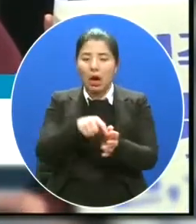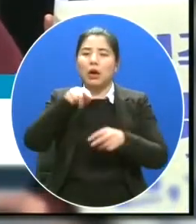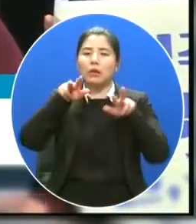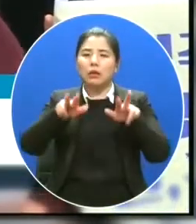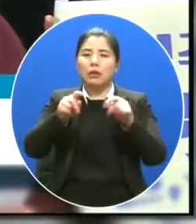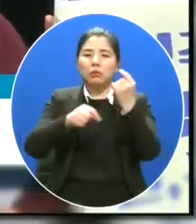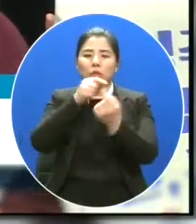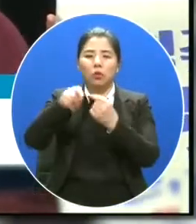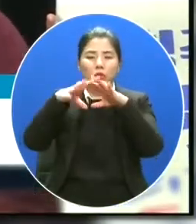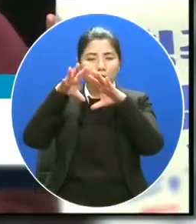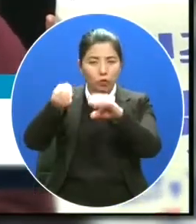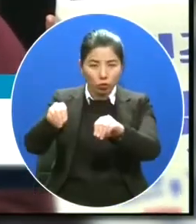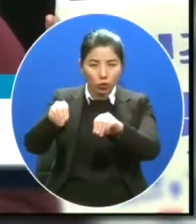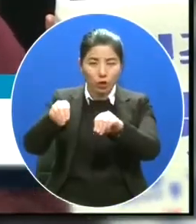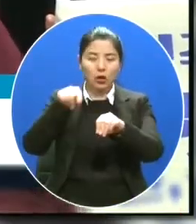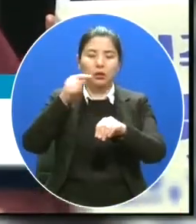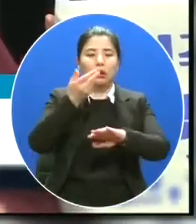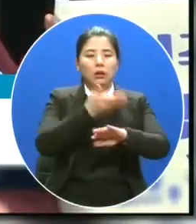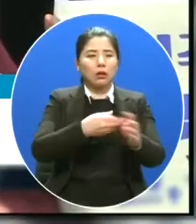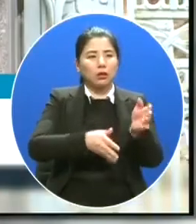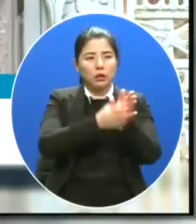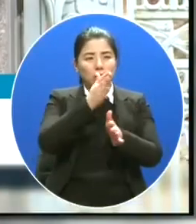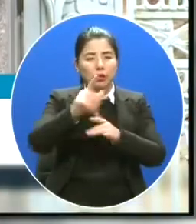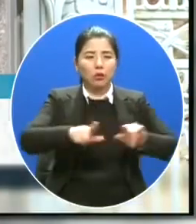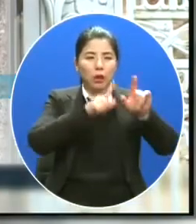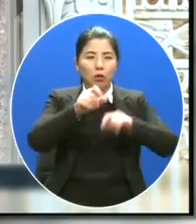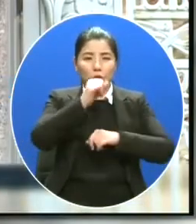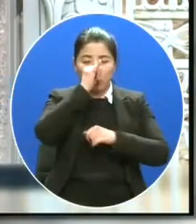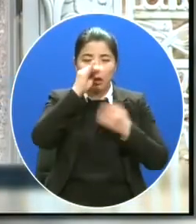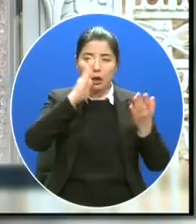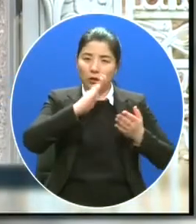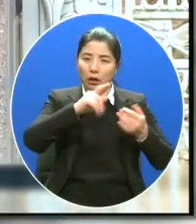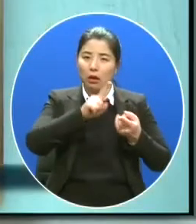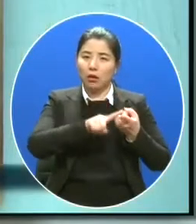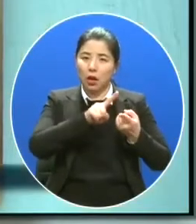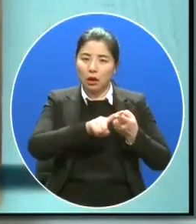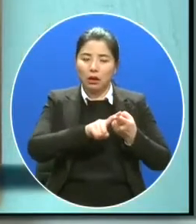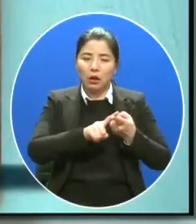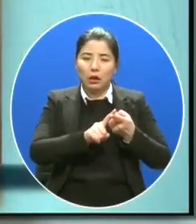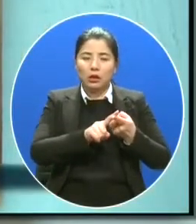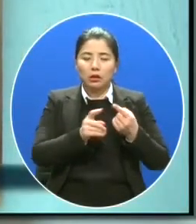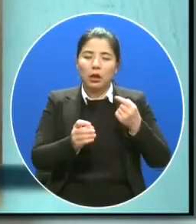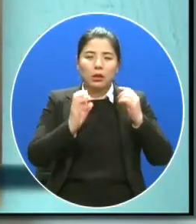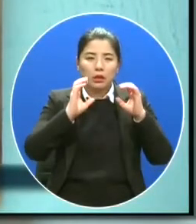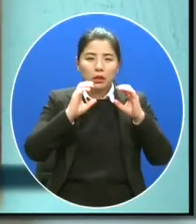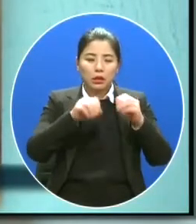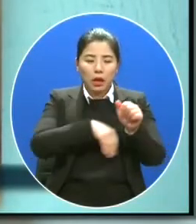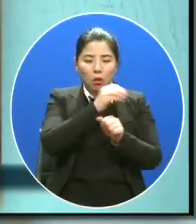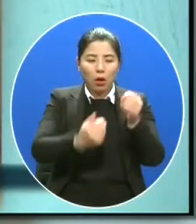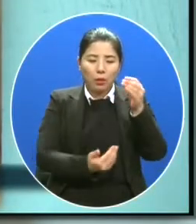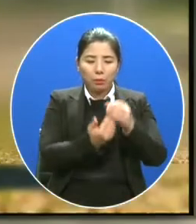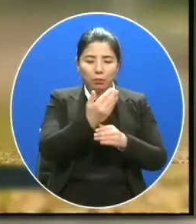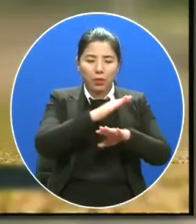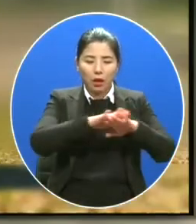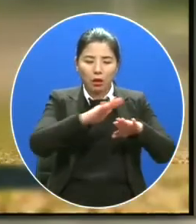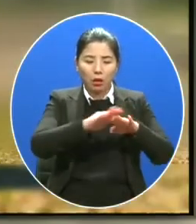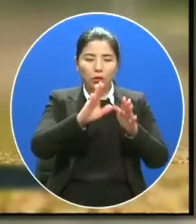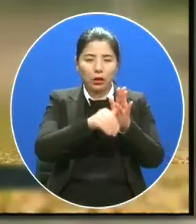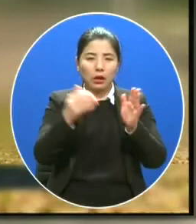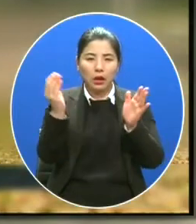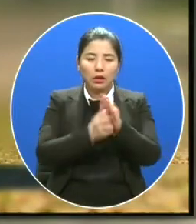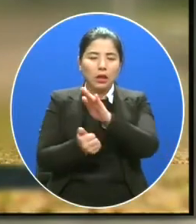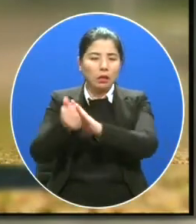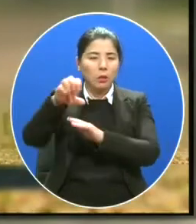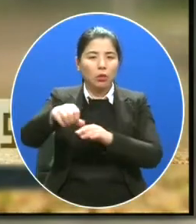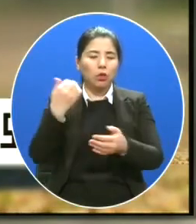시민단체들은 현재 영업정지 처분으로 다른 시설에 거주하고 있는 원생들에 대해 사태가 해결될 때까지 다시